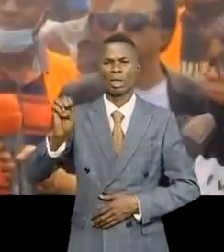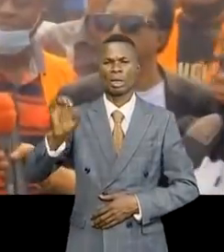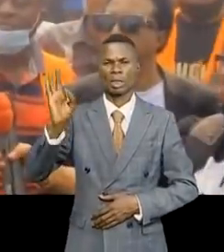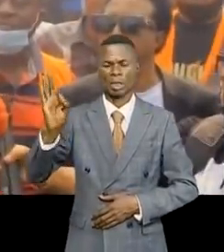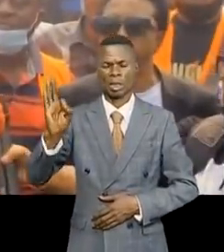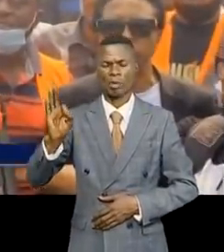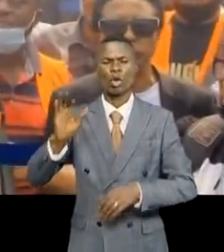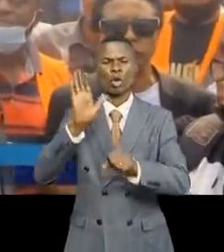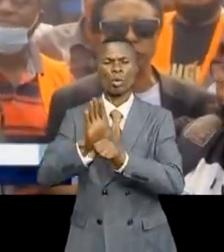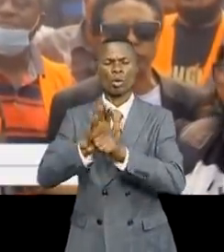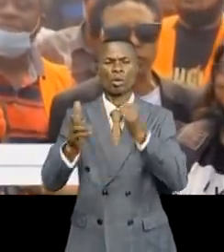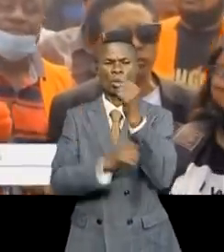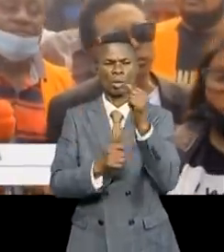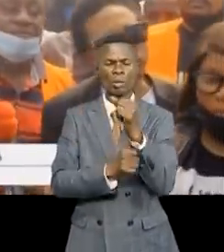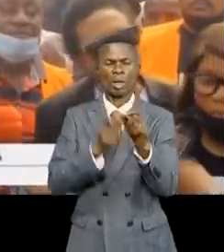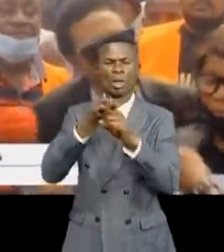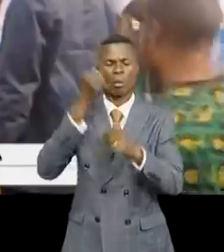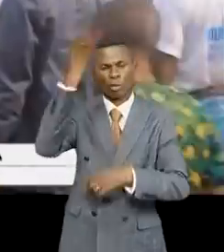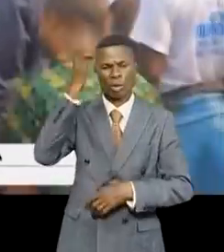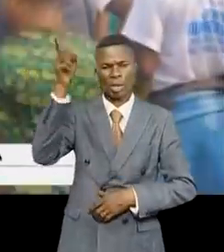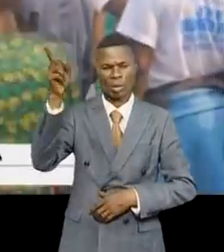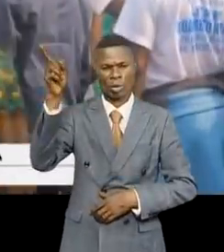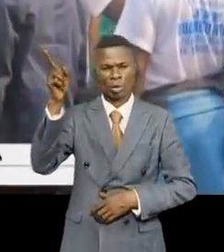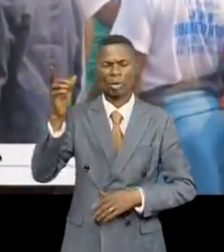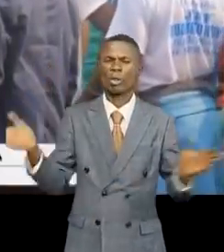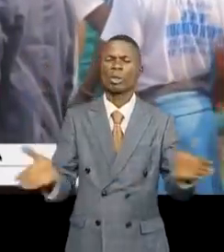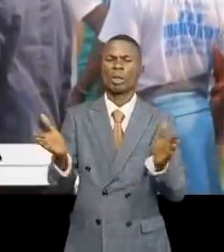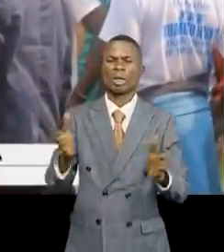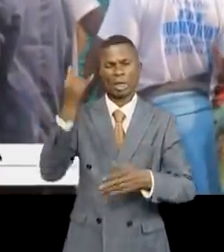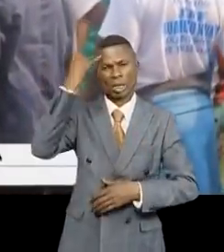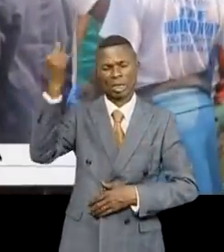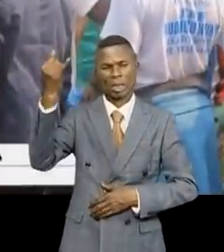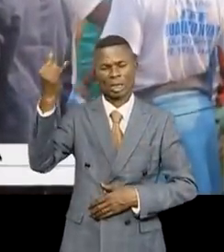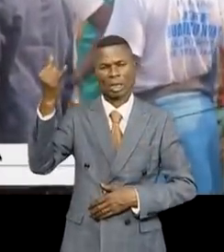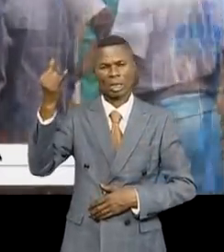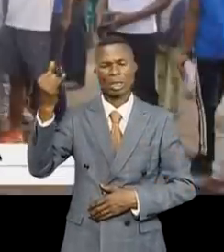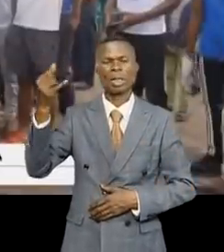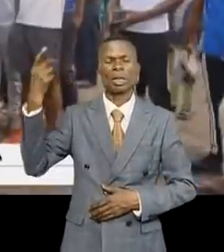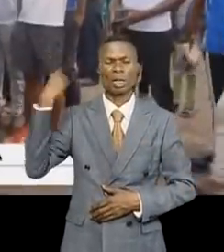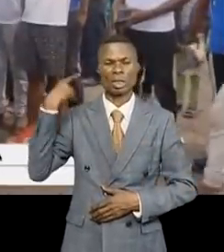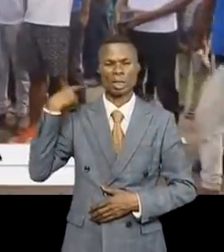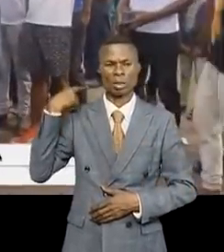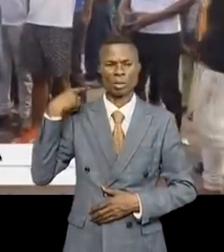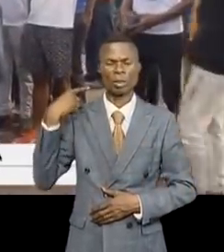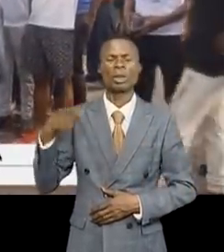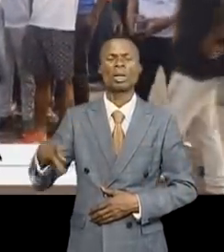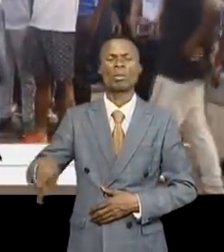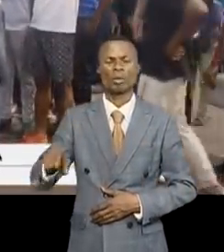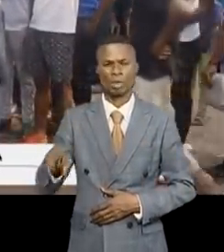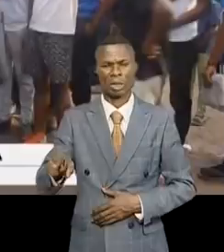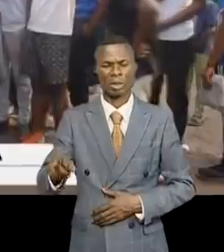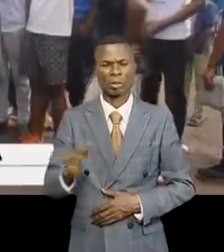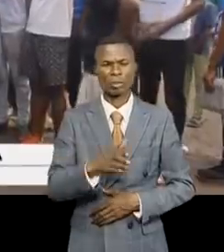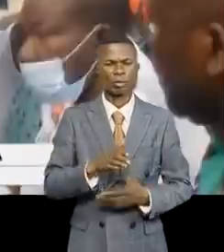délégation importante de la diaspora qui, du reste, a encouragé les initiatives prises par l'autorité municipale.